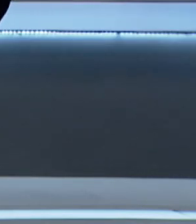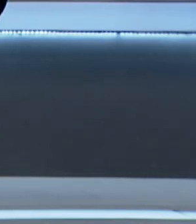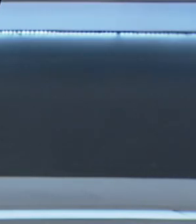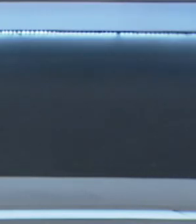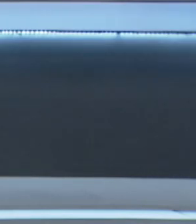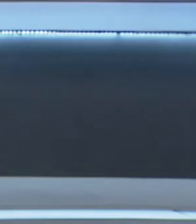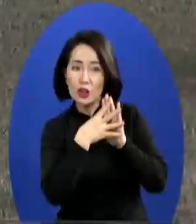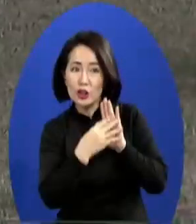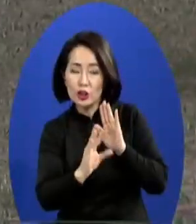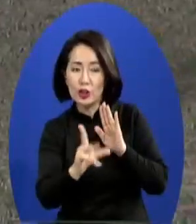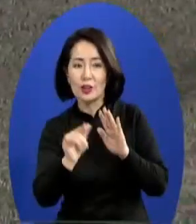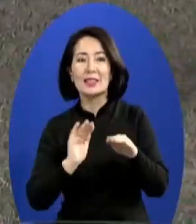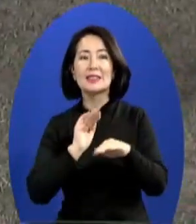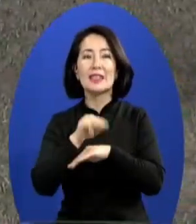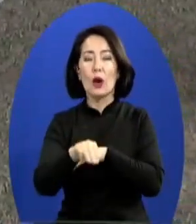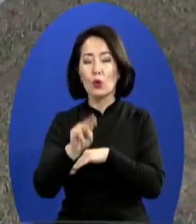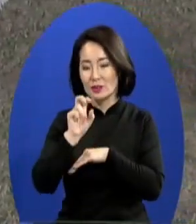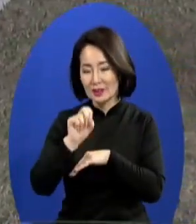юм а.